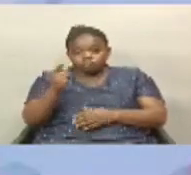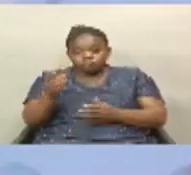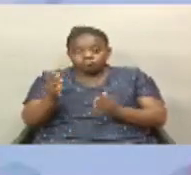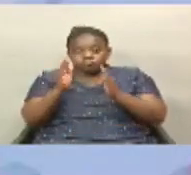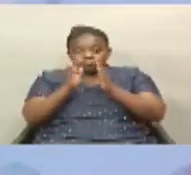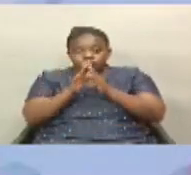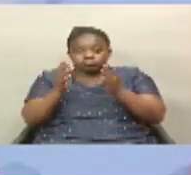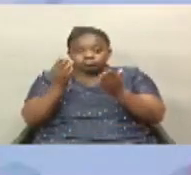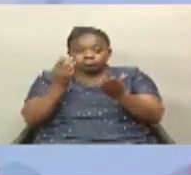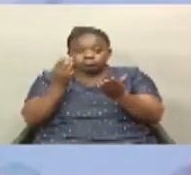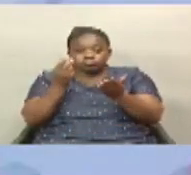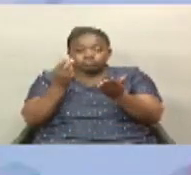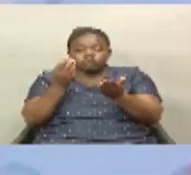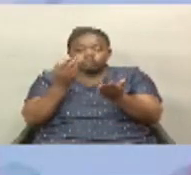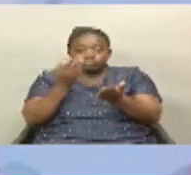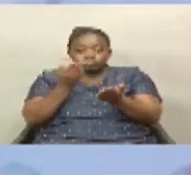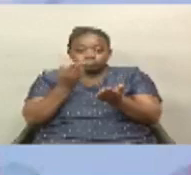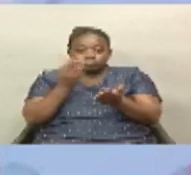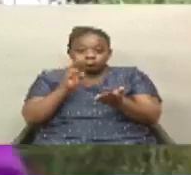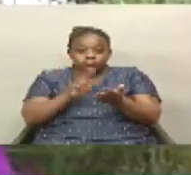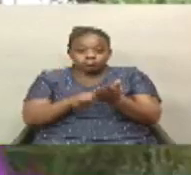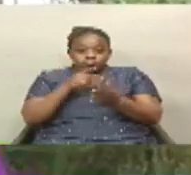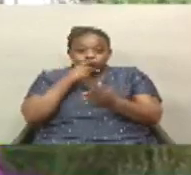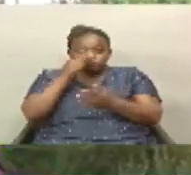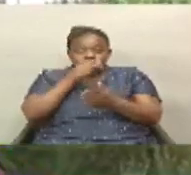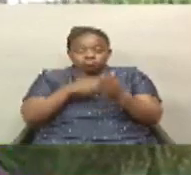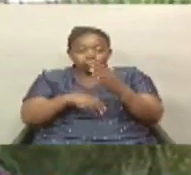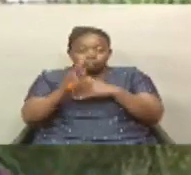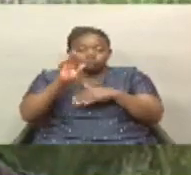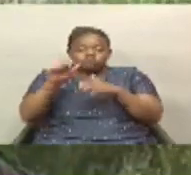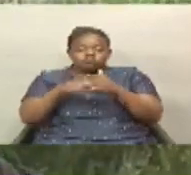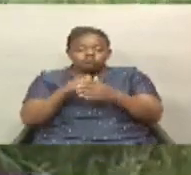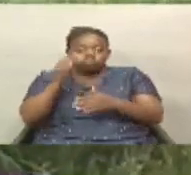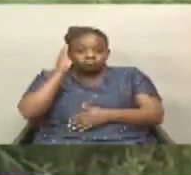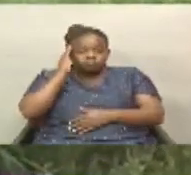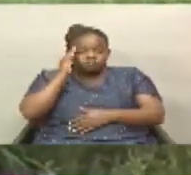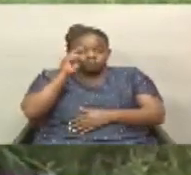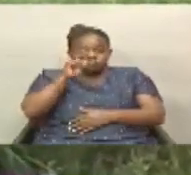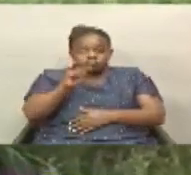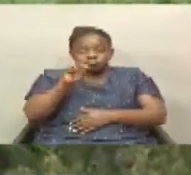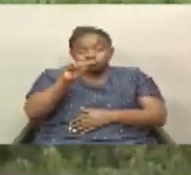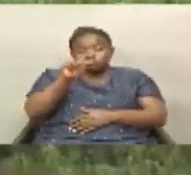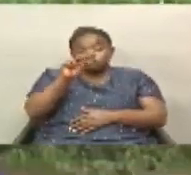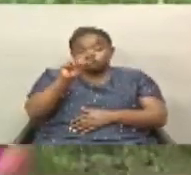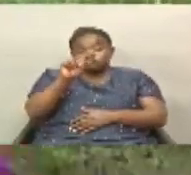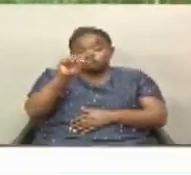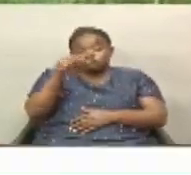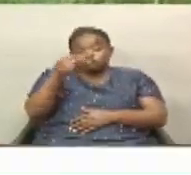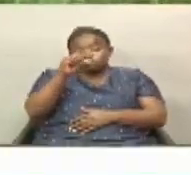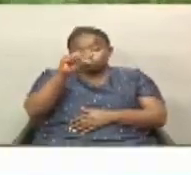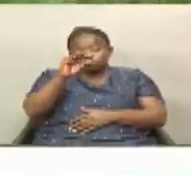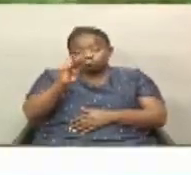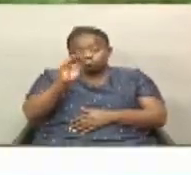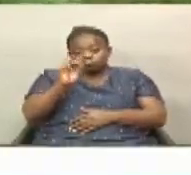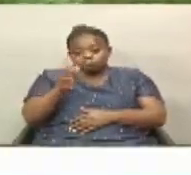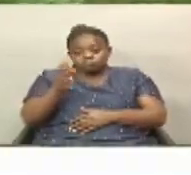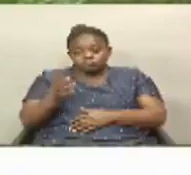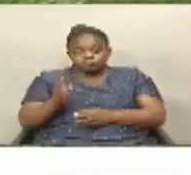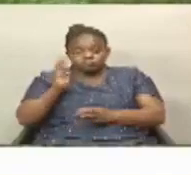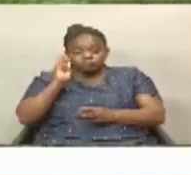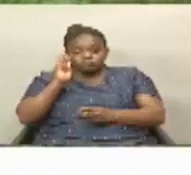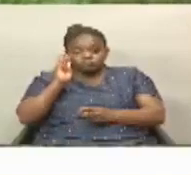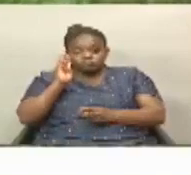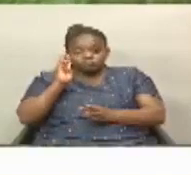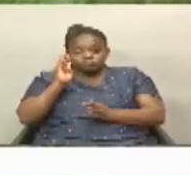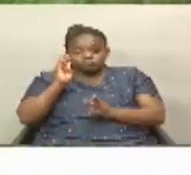na akumi ya wazati indikatonda yonabi manye ilawano inama gembi jetupaka kano yali design